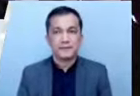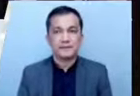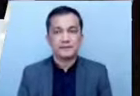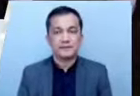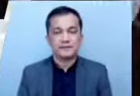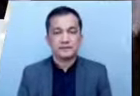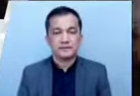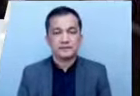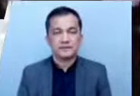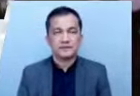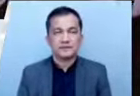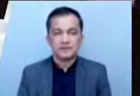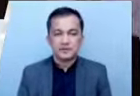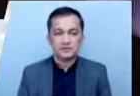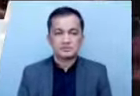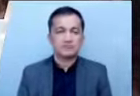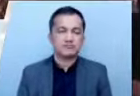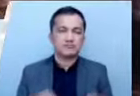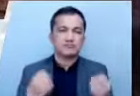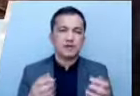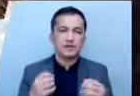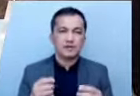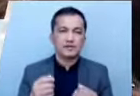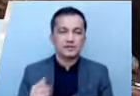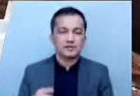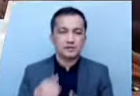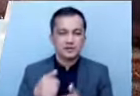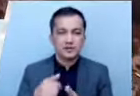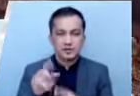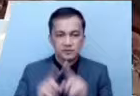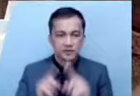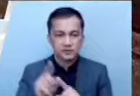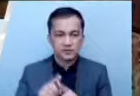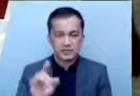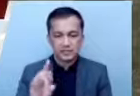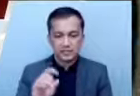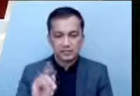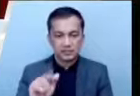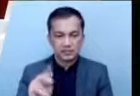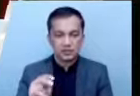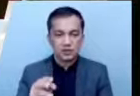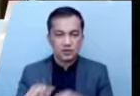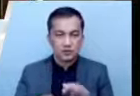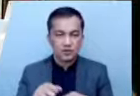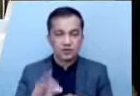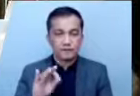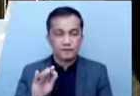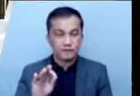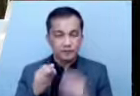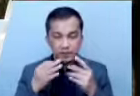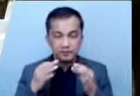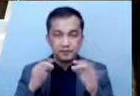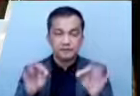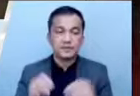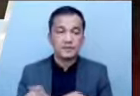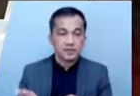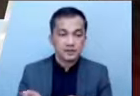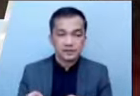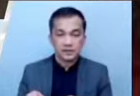20 personalidad ang ginawaran ng bituin sa 18th edition Eastwood Walk of Fame. Ang mga pinarangalan sa